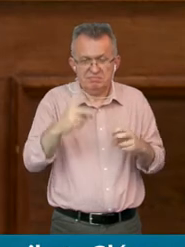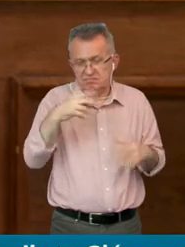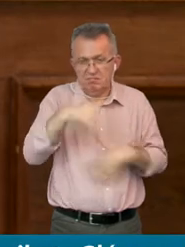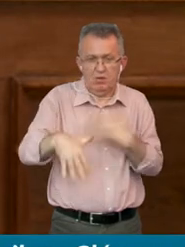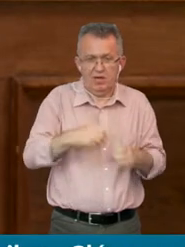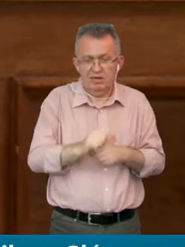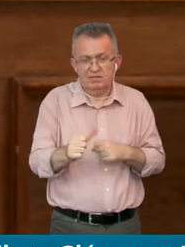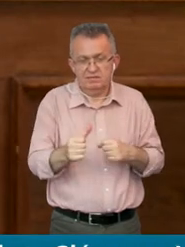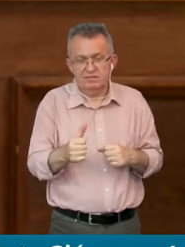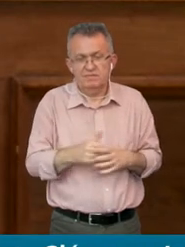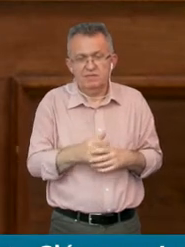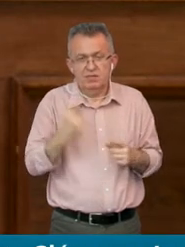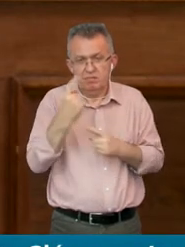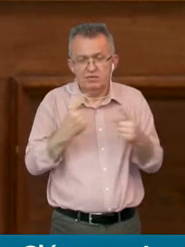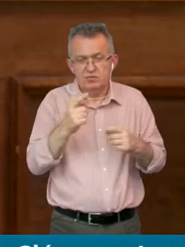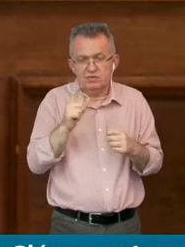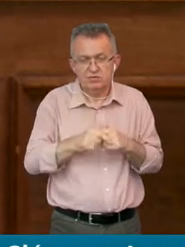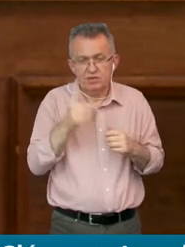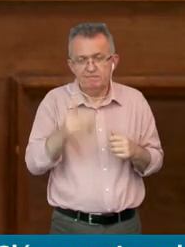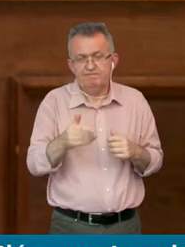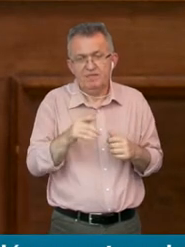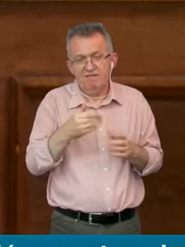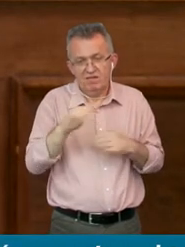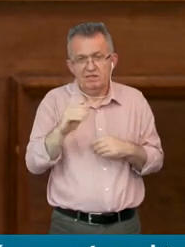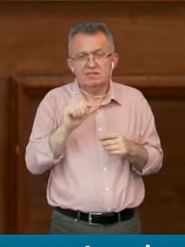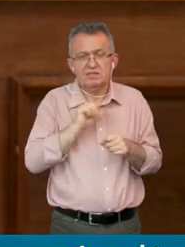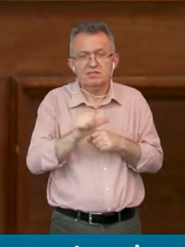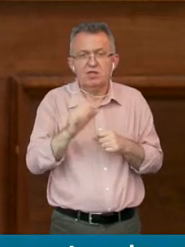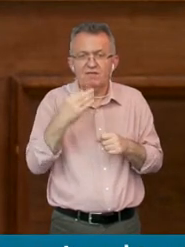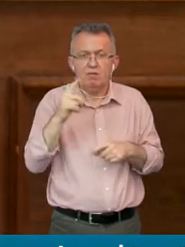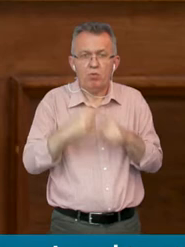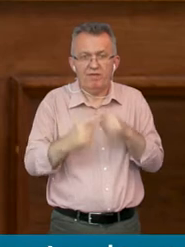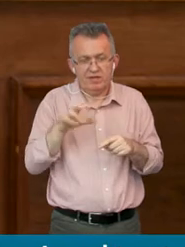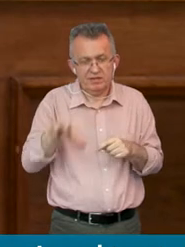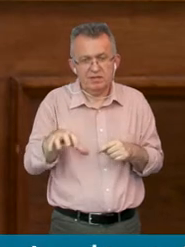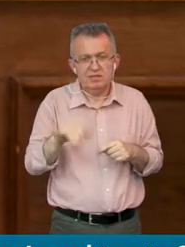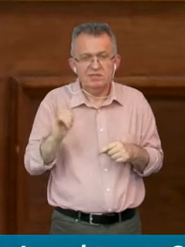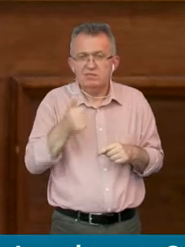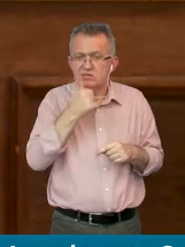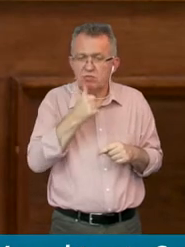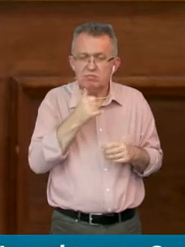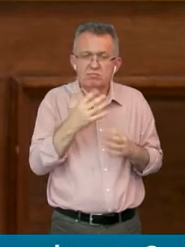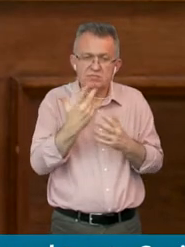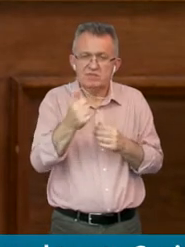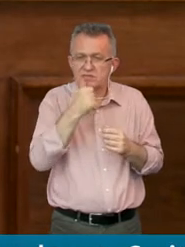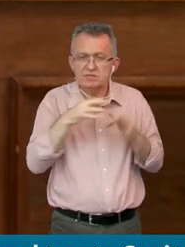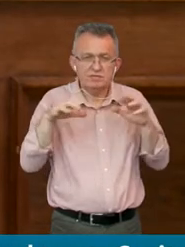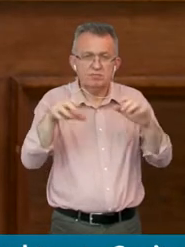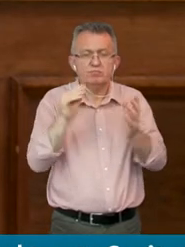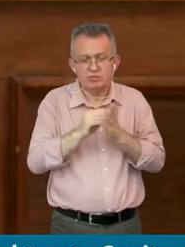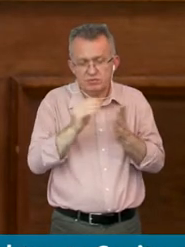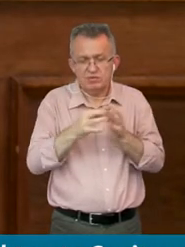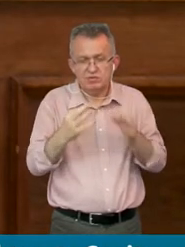troszeczkę. Myślę, że więcej w tym jest w tej chwili polityki. I oczywiście dbać trzeba o zieleń, to jest ważne. To jest bardzo ważne,